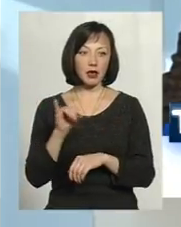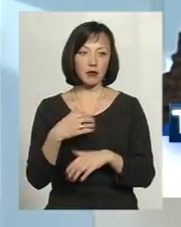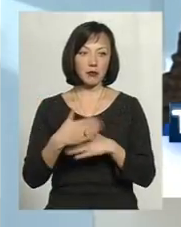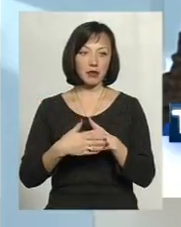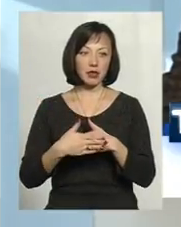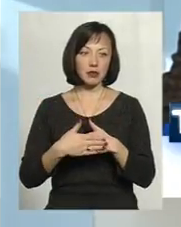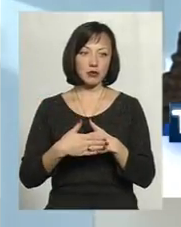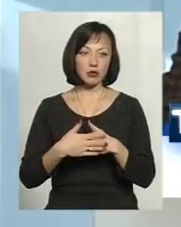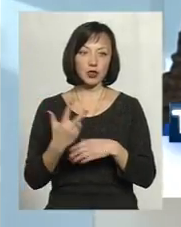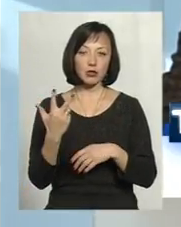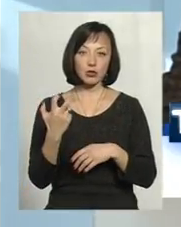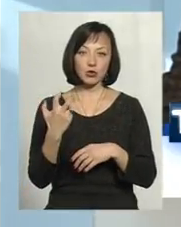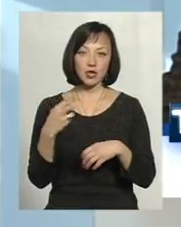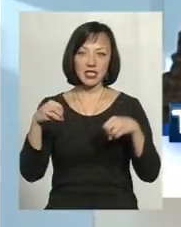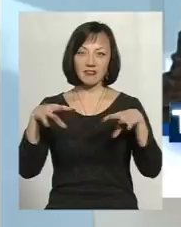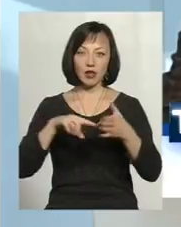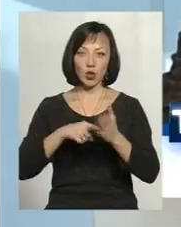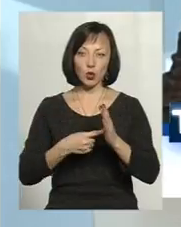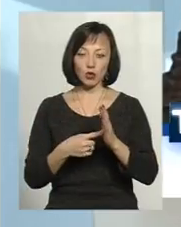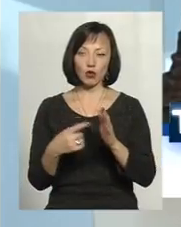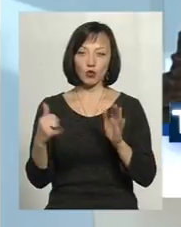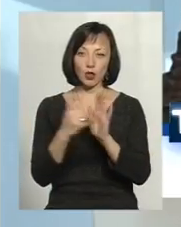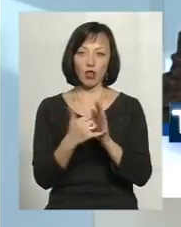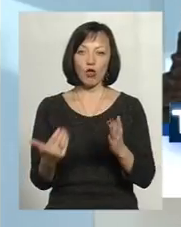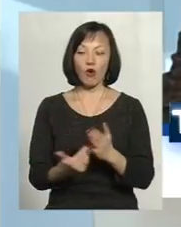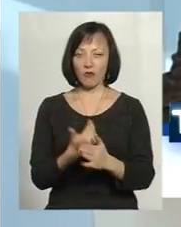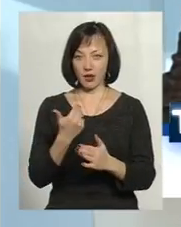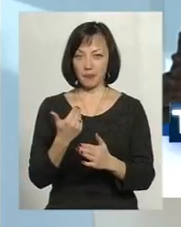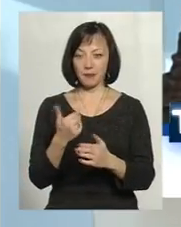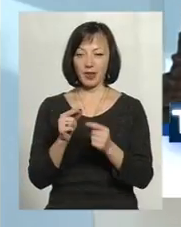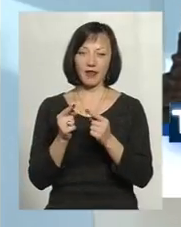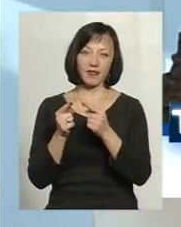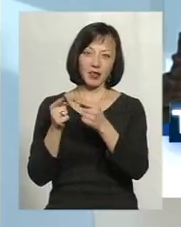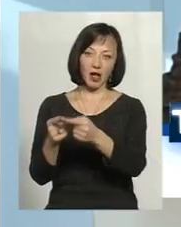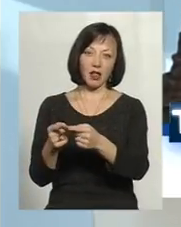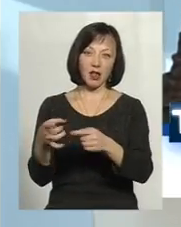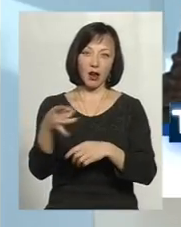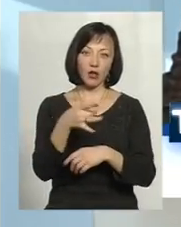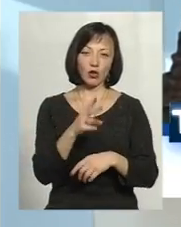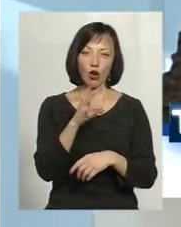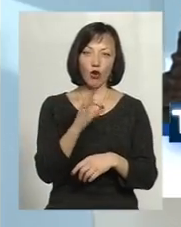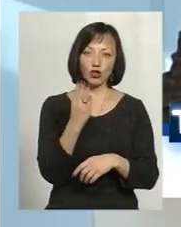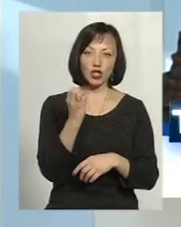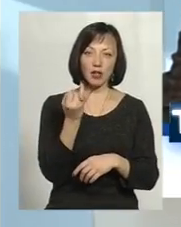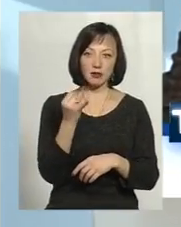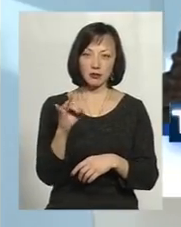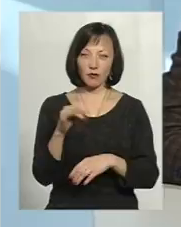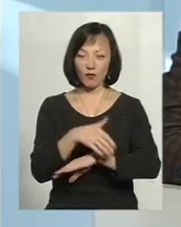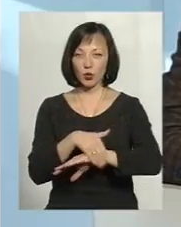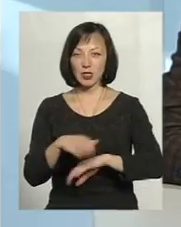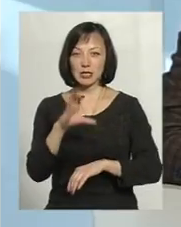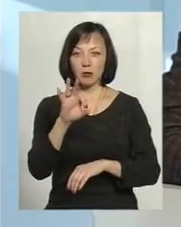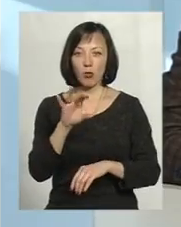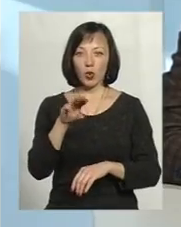близько 300 світлоточок поставили нових в віддалених мікрорайонах, вулиця Кошарського, вулиця Смотрицького,